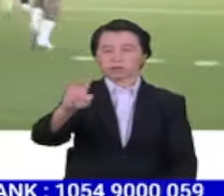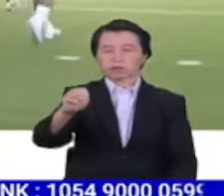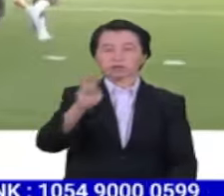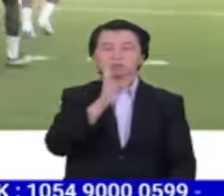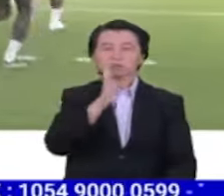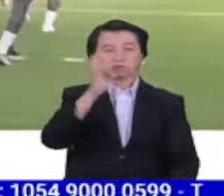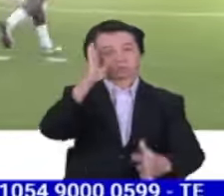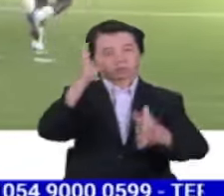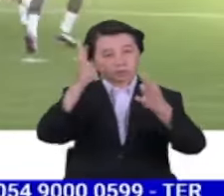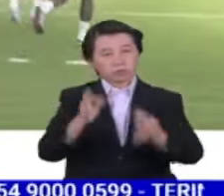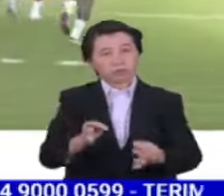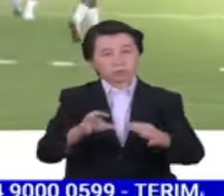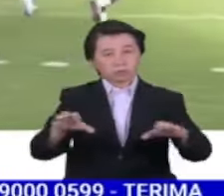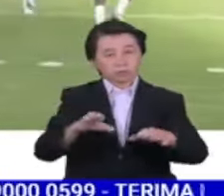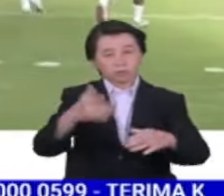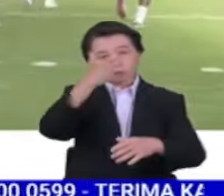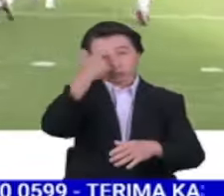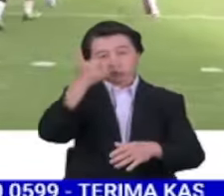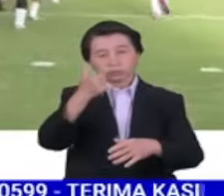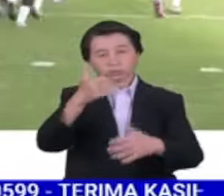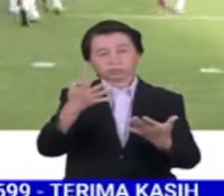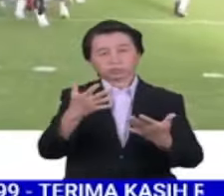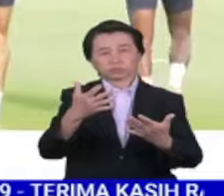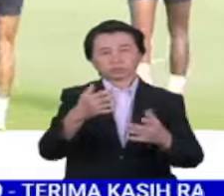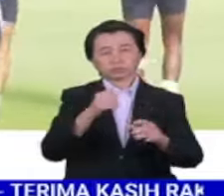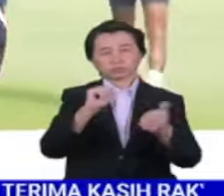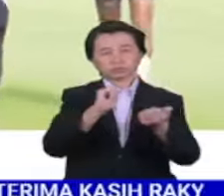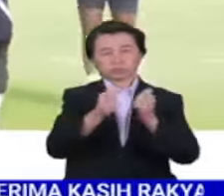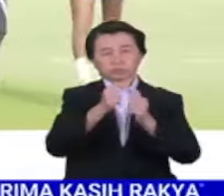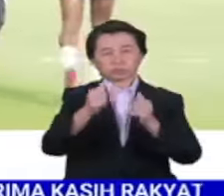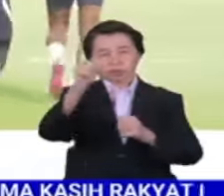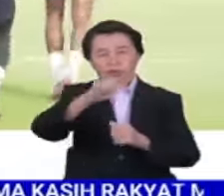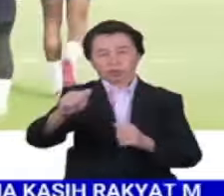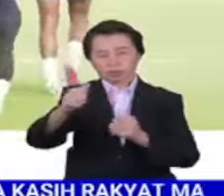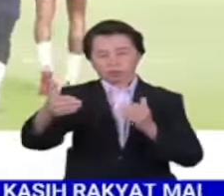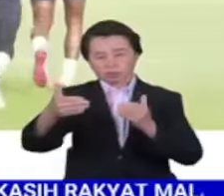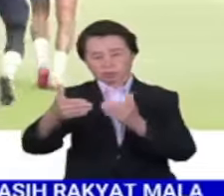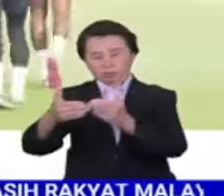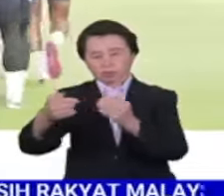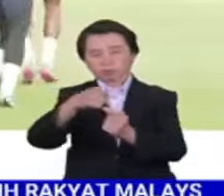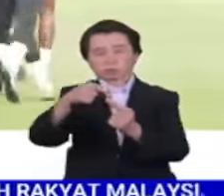keputusan itu dibuat susulan pengajuan Asia begitu